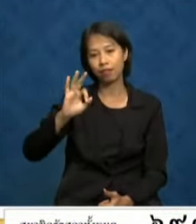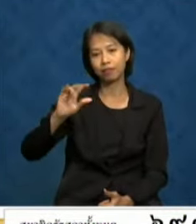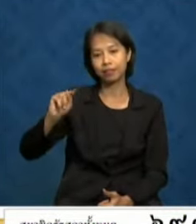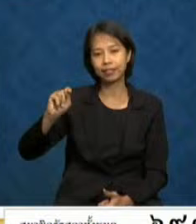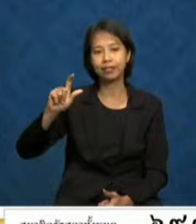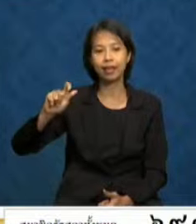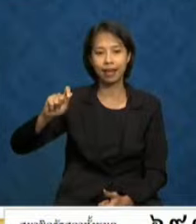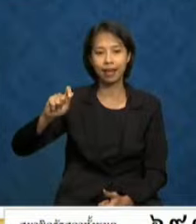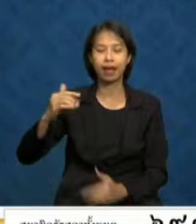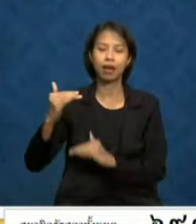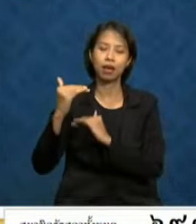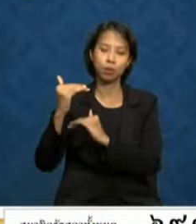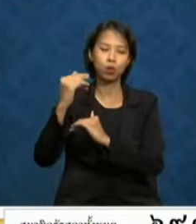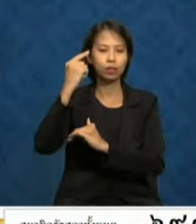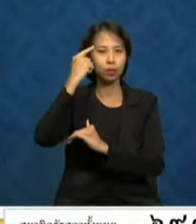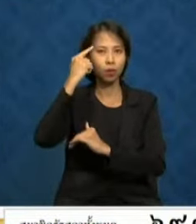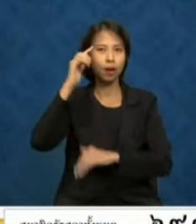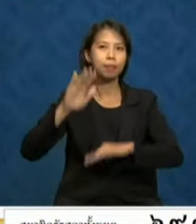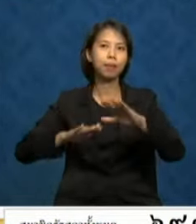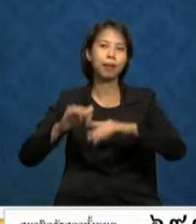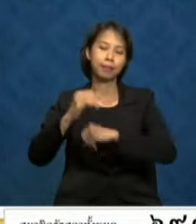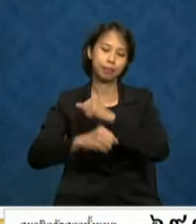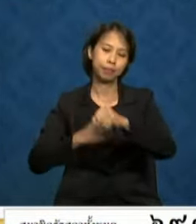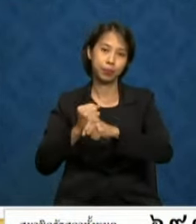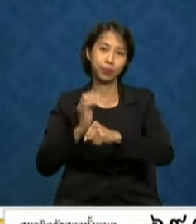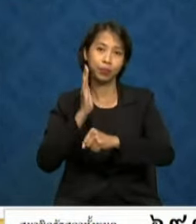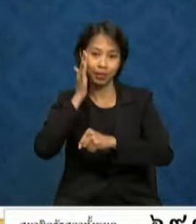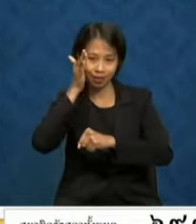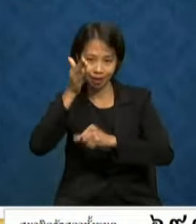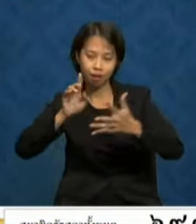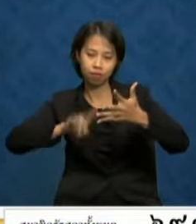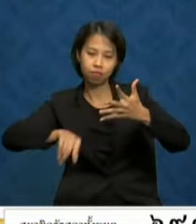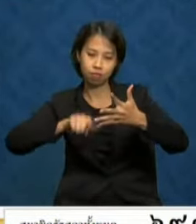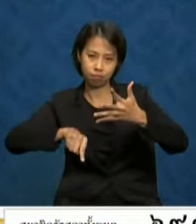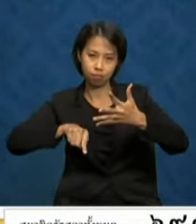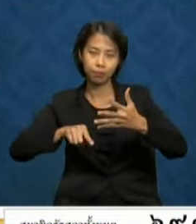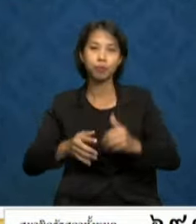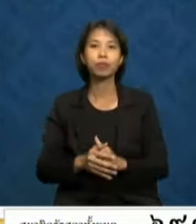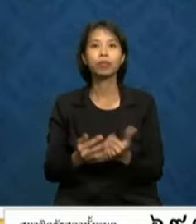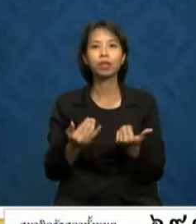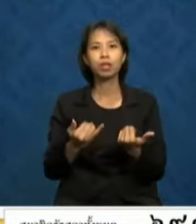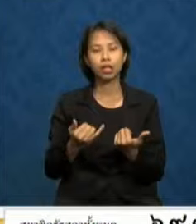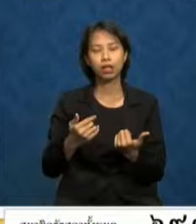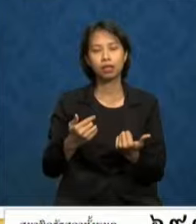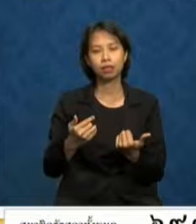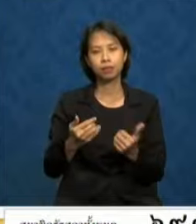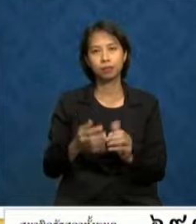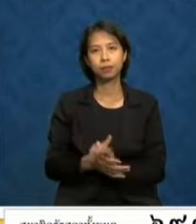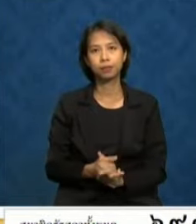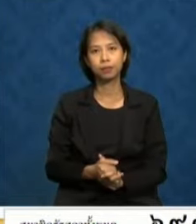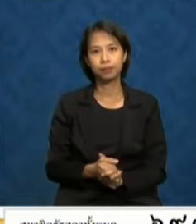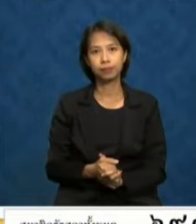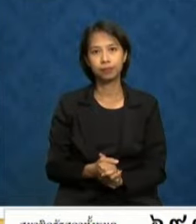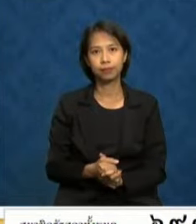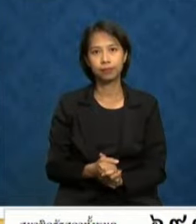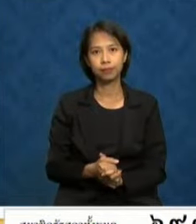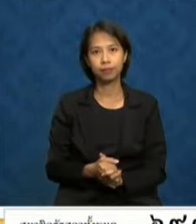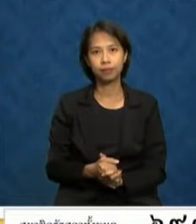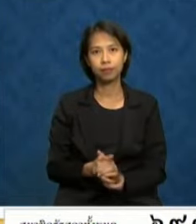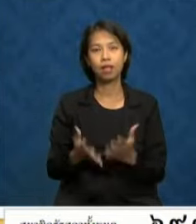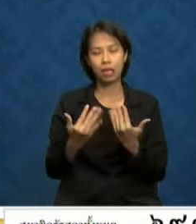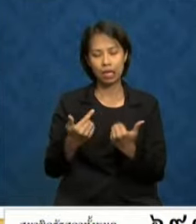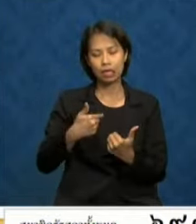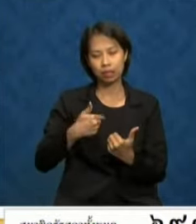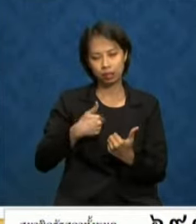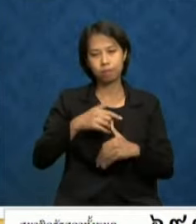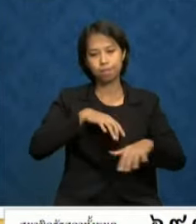ไว้ว่าอย่างเร็วเนี่ยก็คือภายในปลายปีหน้านะครับเพราะฉะนั้นเนี่ยเราก็จะทำการoutreach